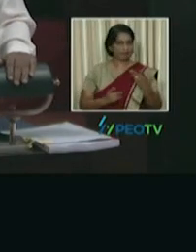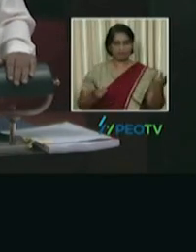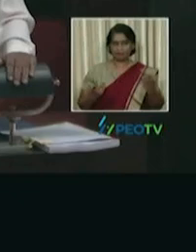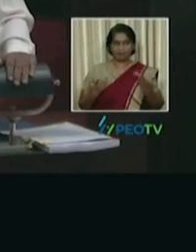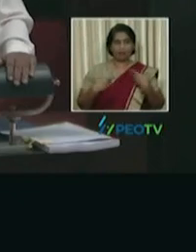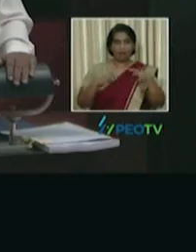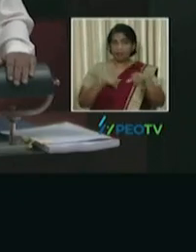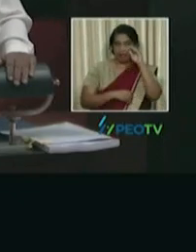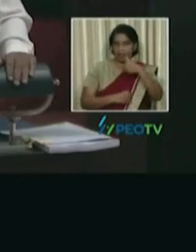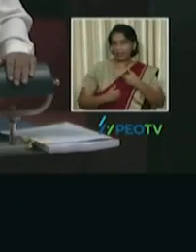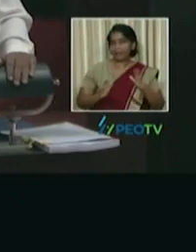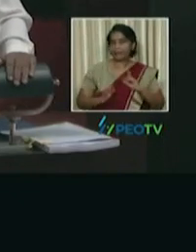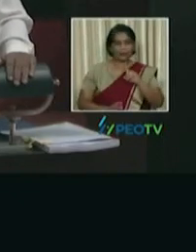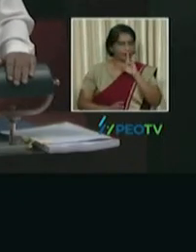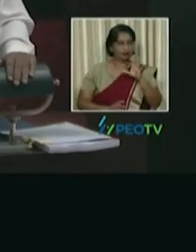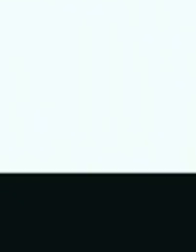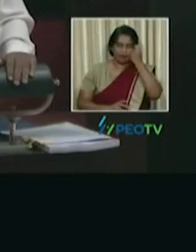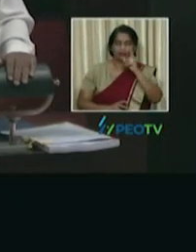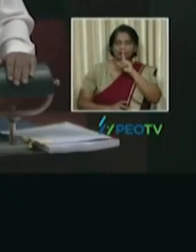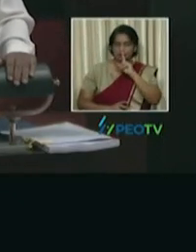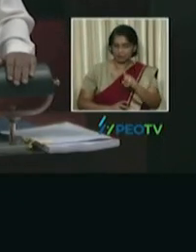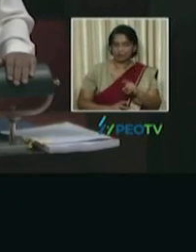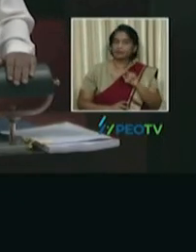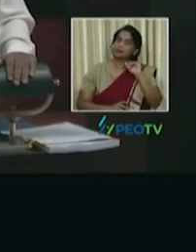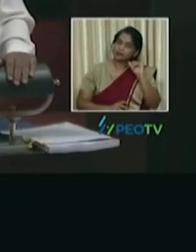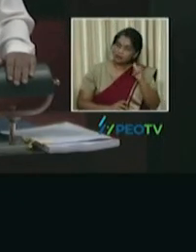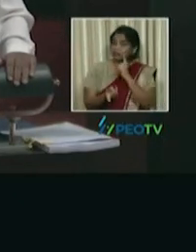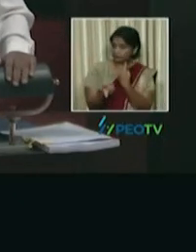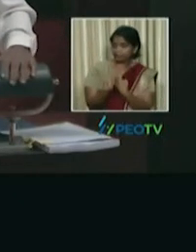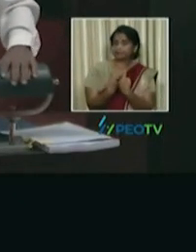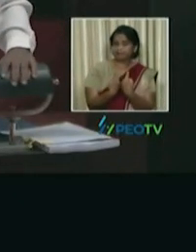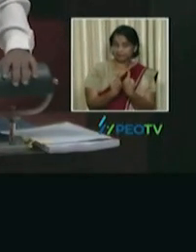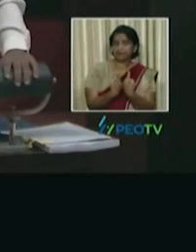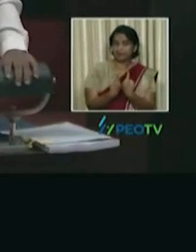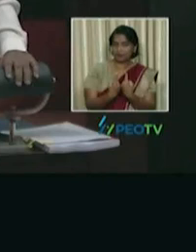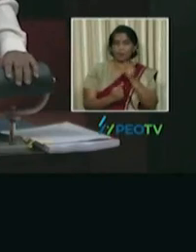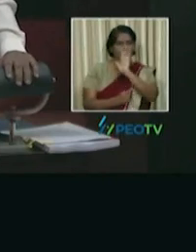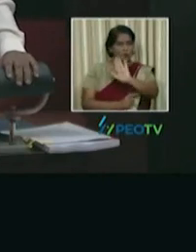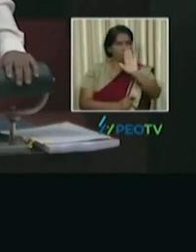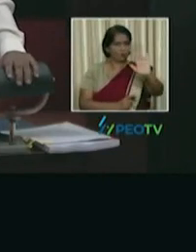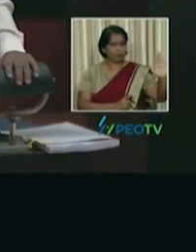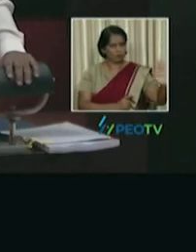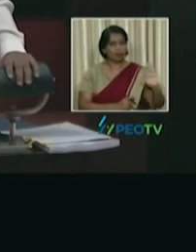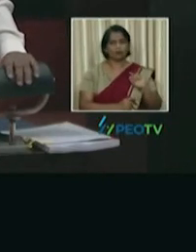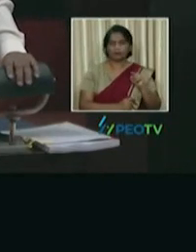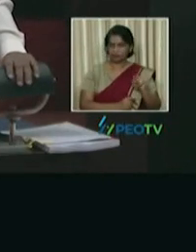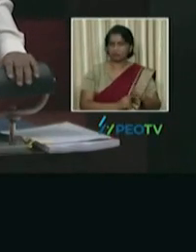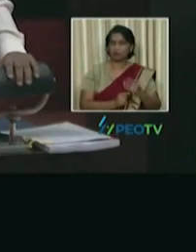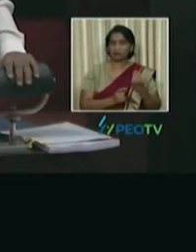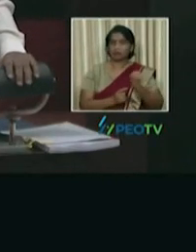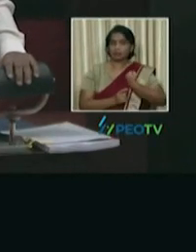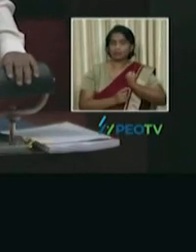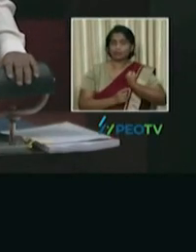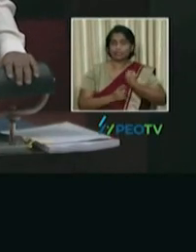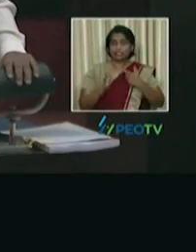අයිති අලියෙක් නෙවෙයි කියලා. මම යෝජනාවක් කරනවා යම්කිසි නියාමනයක්. ඒ බල ප්‍රදේශවල සිටින පසු වෛද්‍ය